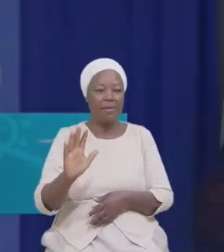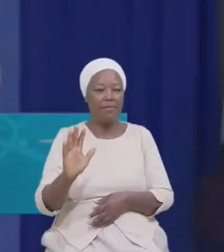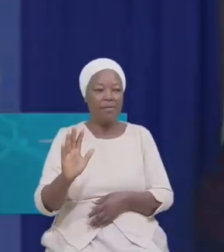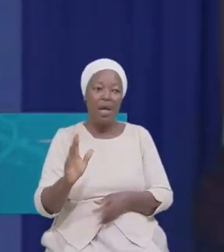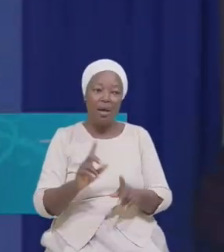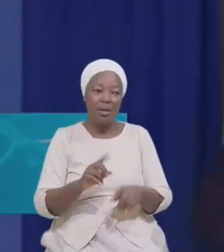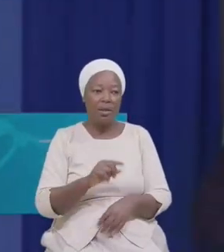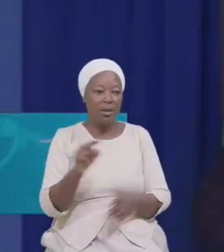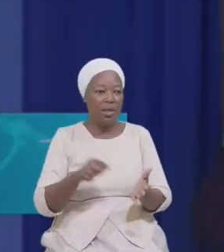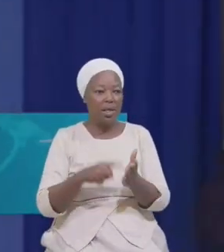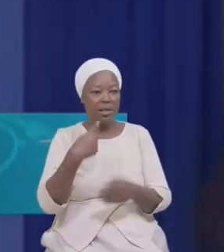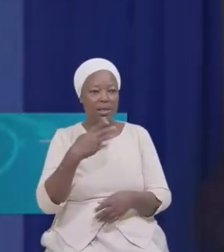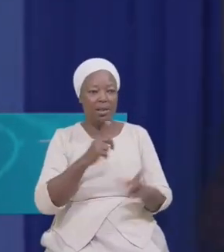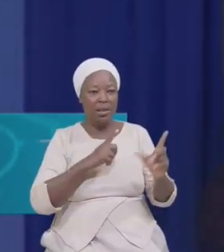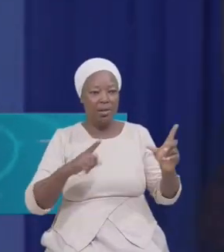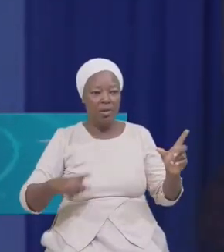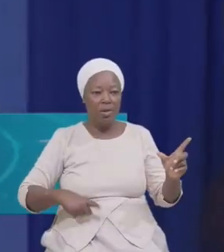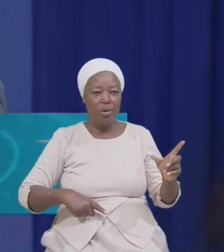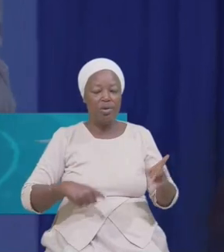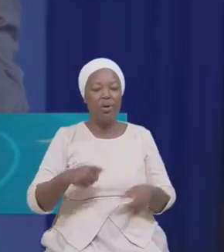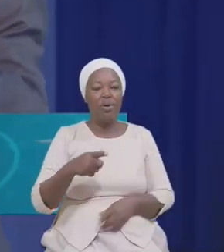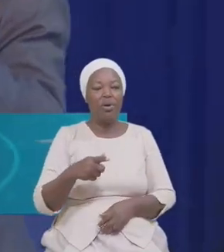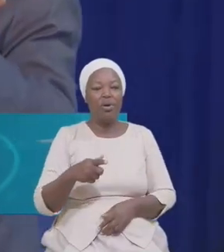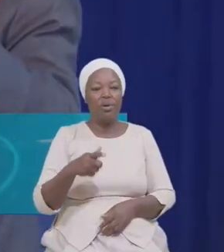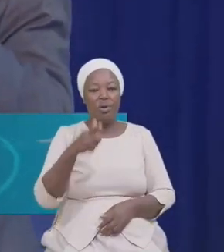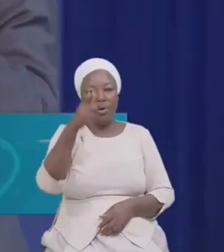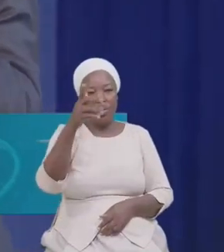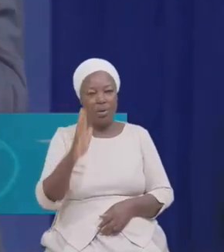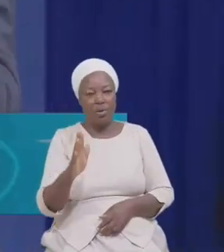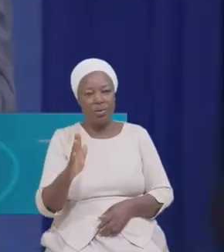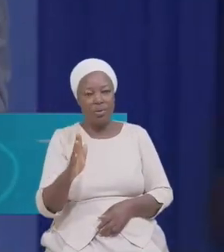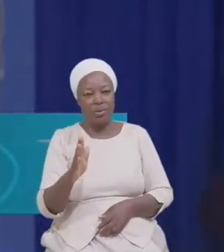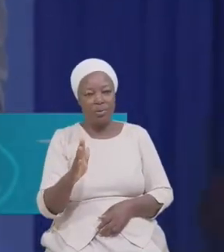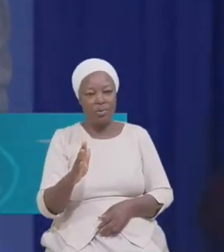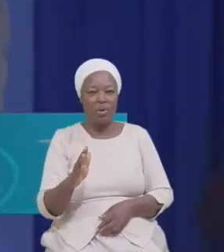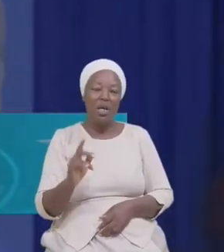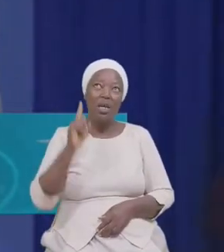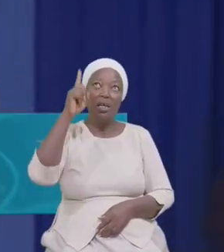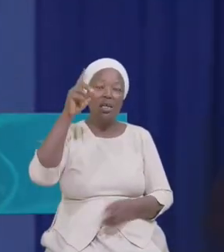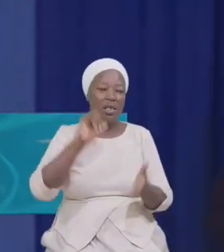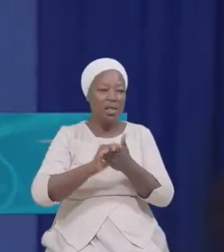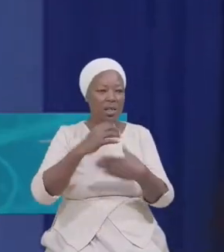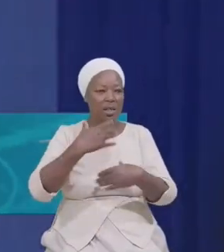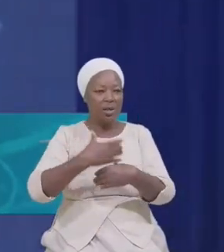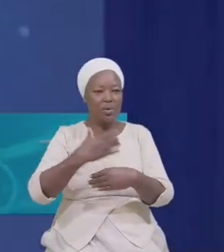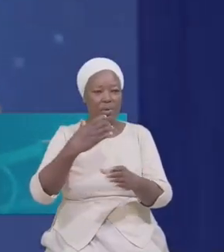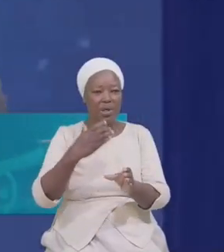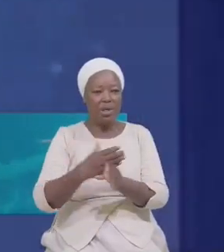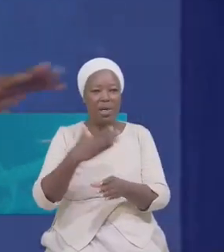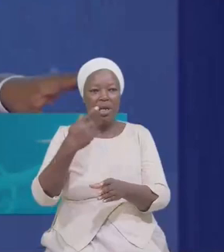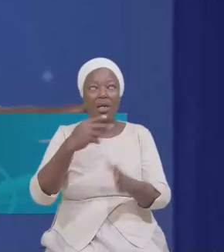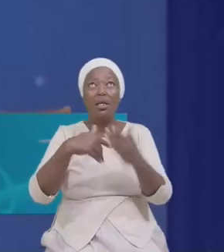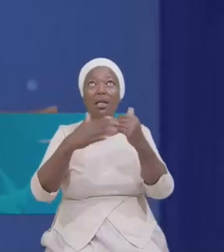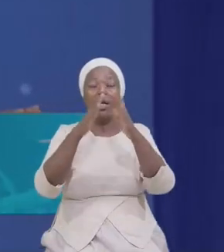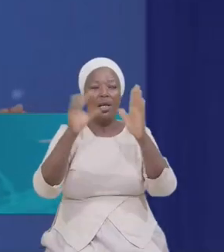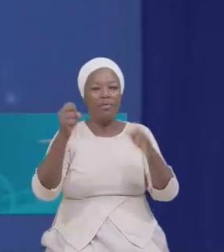5. Ainsi parle Dieu l'Éternel qui a créé les cieux